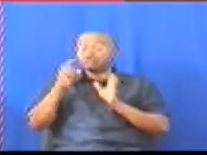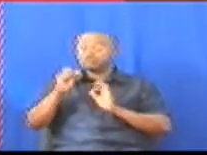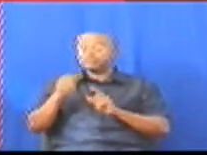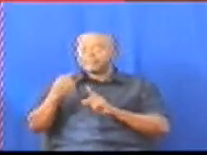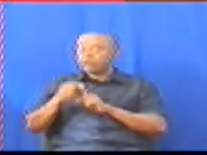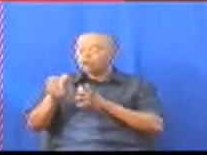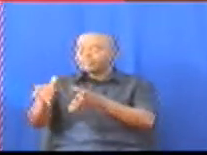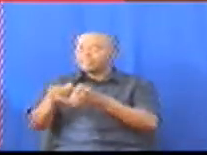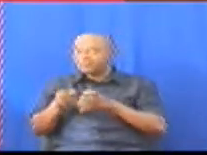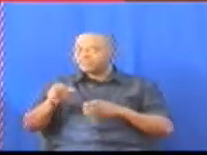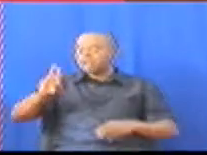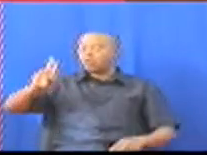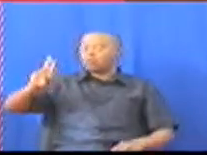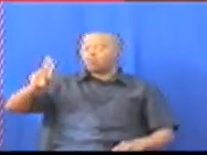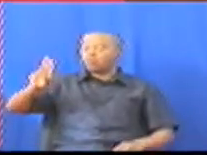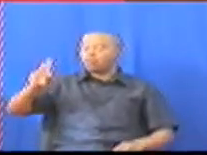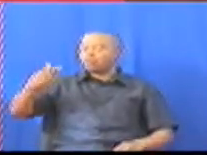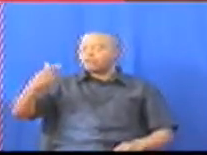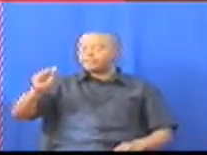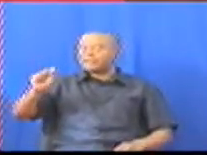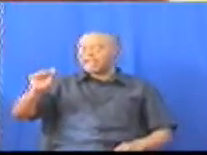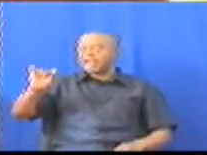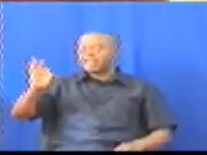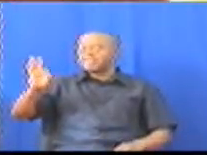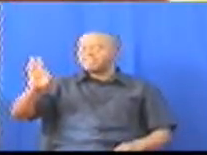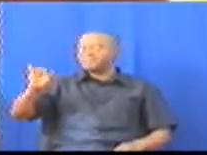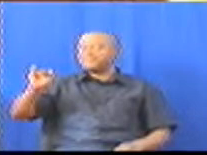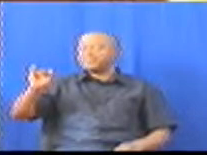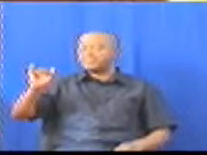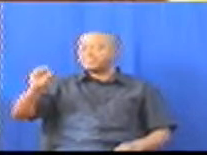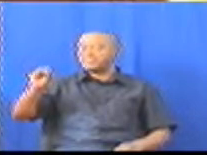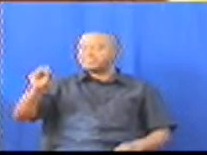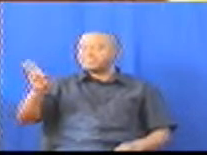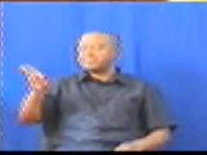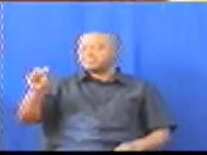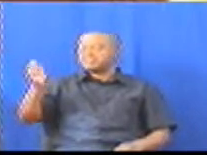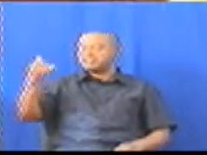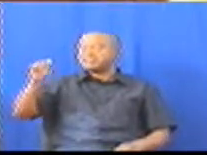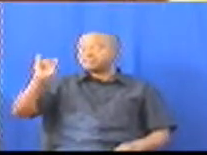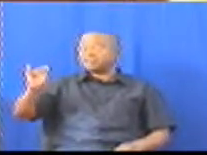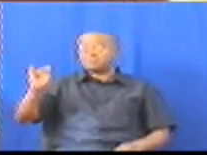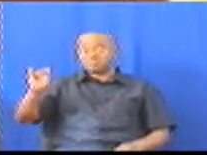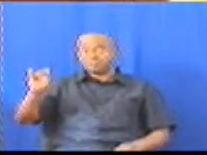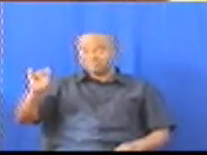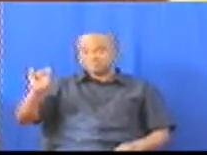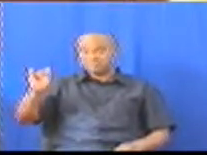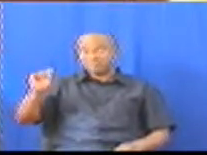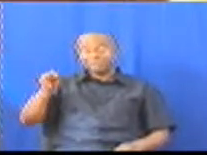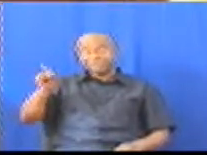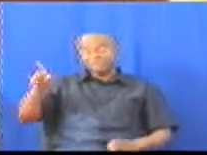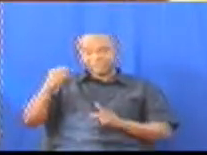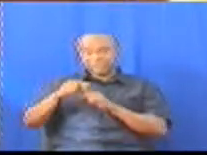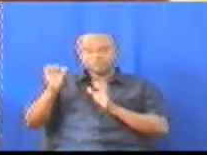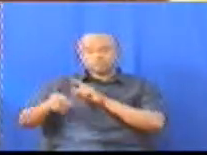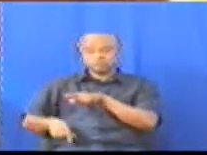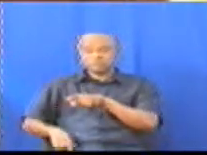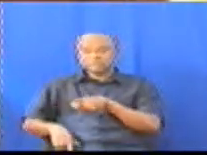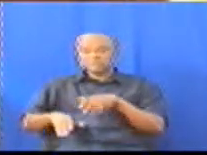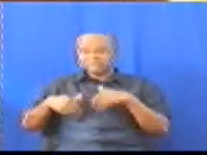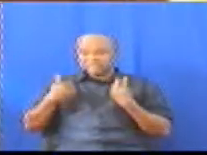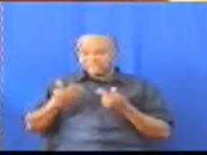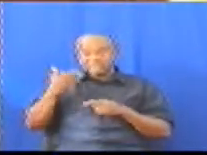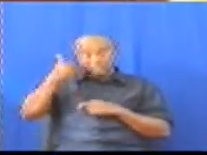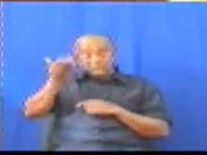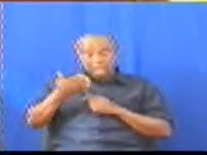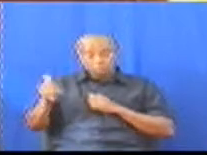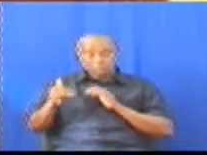limetumika kuondoa kwenye wanyamapori kwenda mahakamani. Hoja yangu hapa ambayo nataka kuiuliza, ambayo mwanasheria atakuja kuieleza